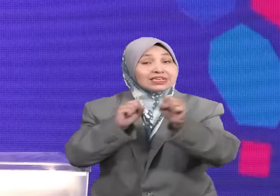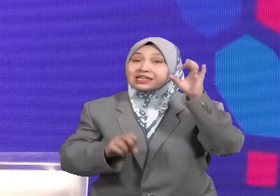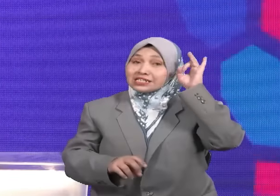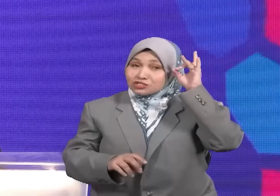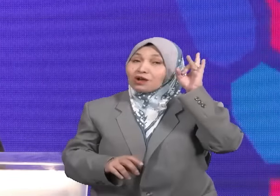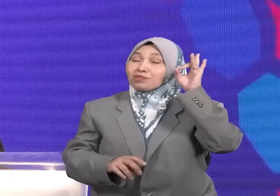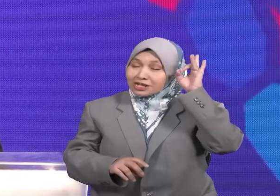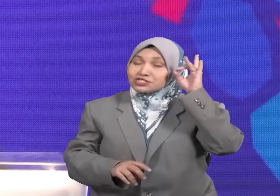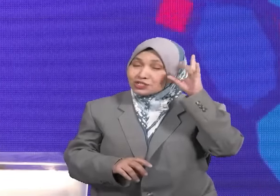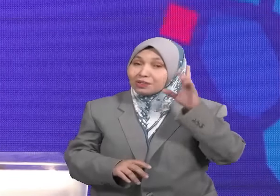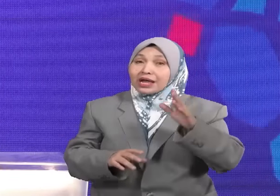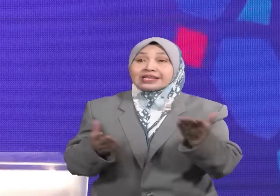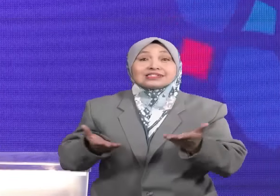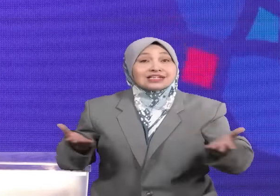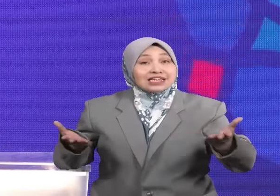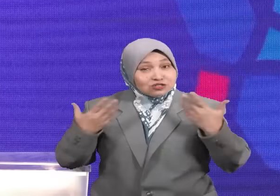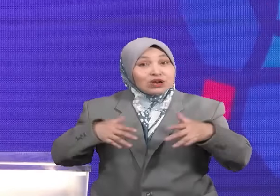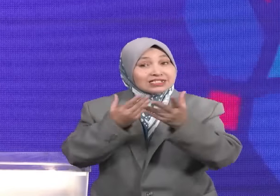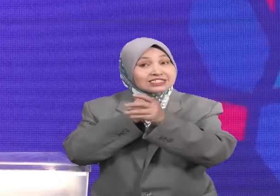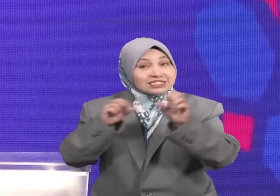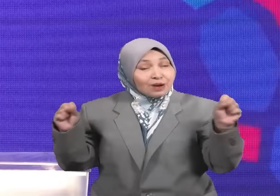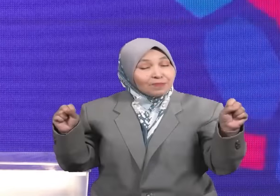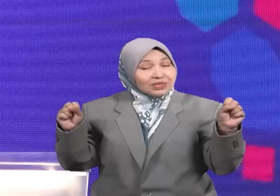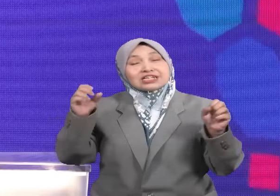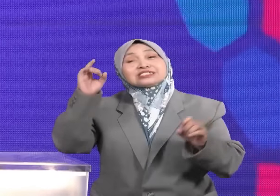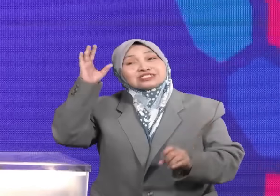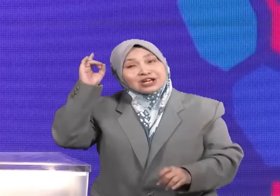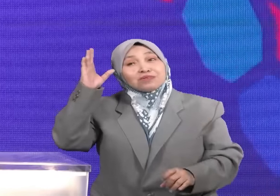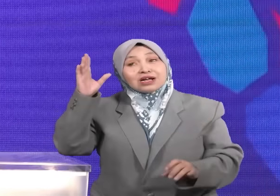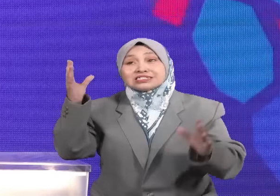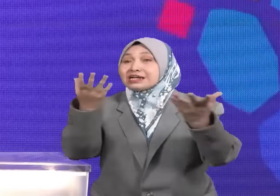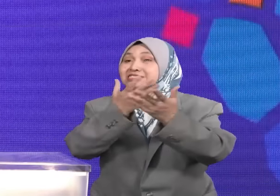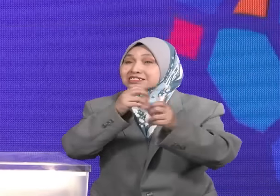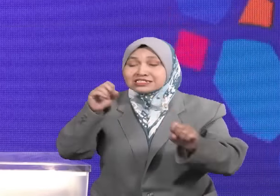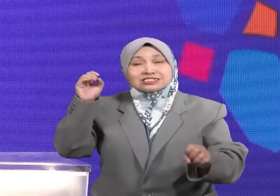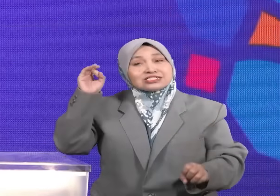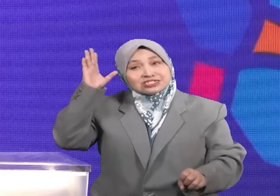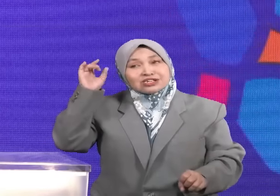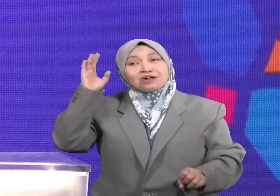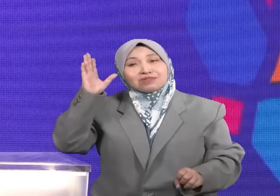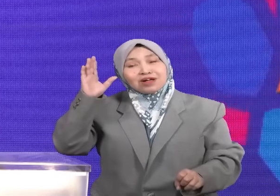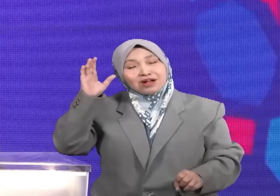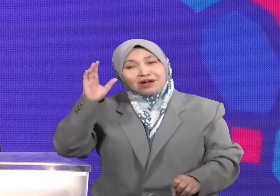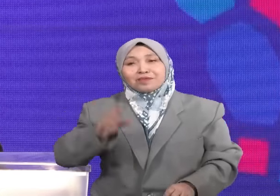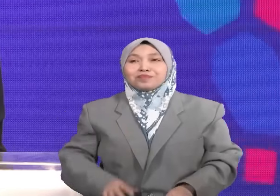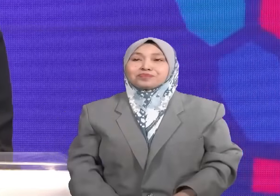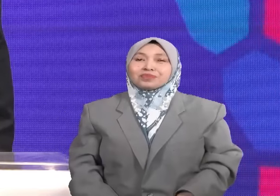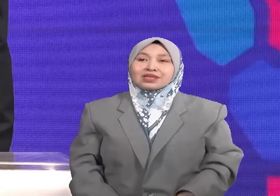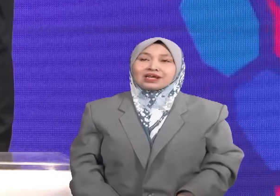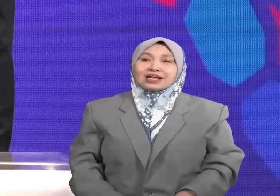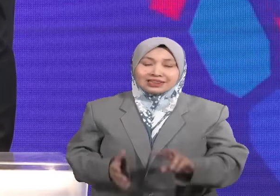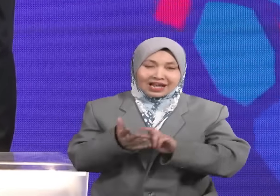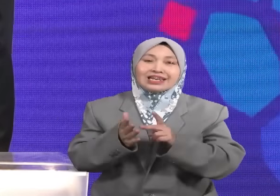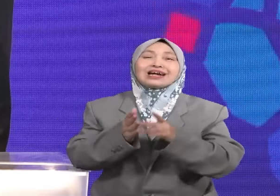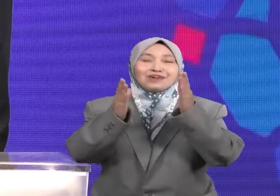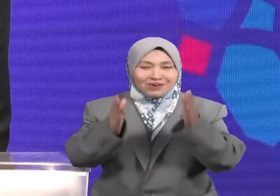InsyaAllah. Di studio semua dah bersedia? InsyaAllah. Dah bersedia semua? InsyaAllah. Memang tanda orang